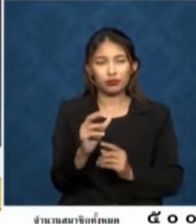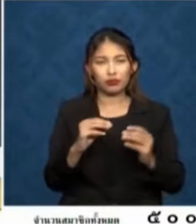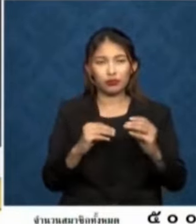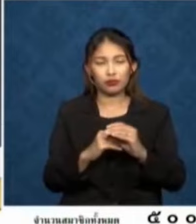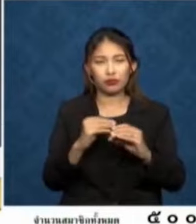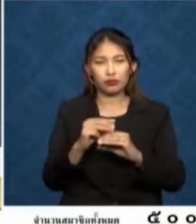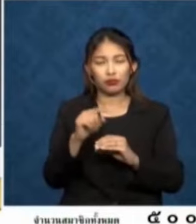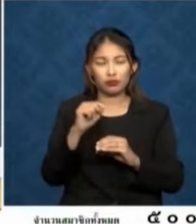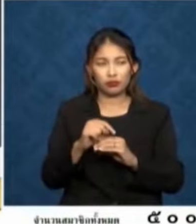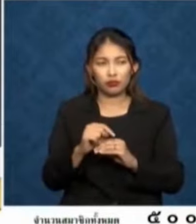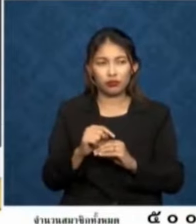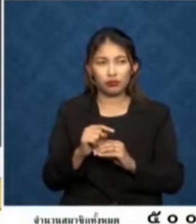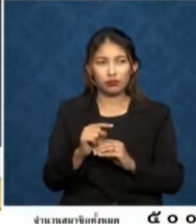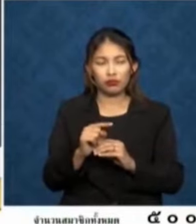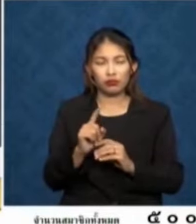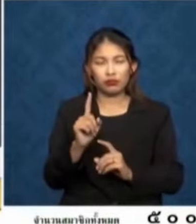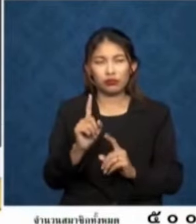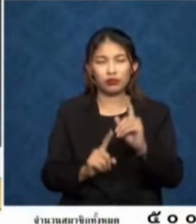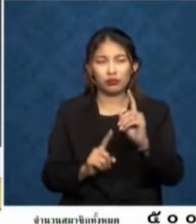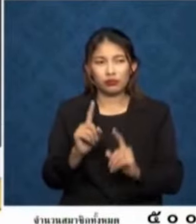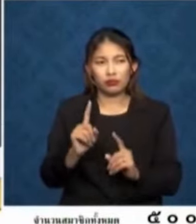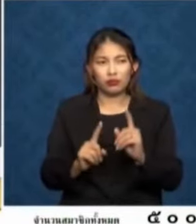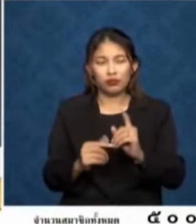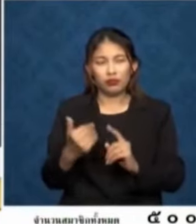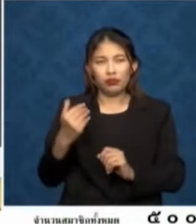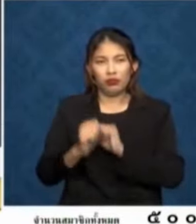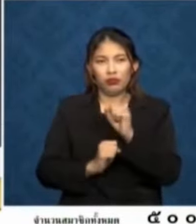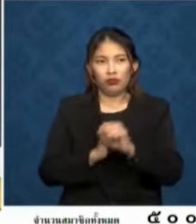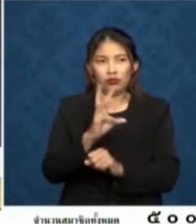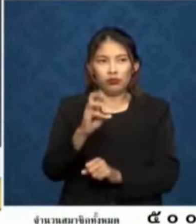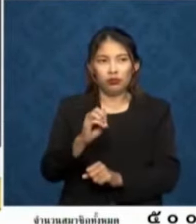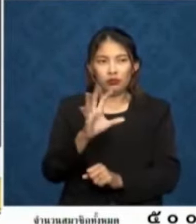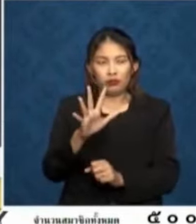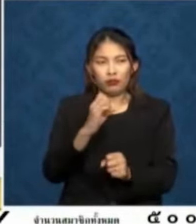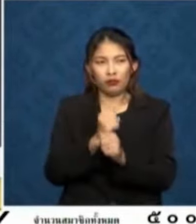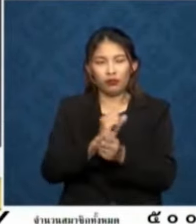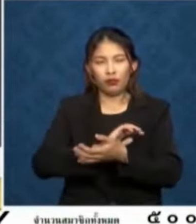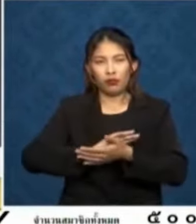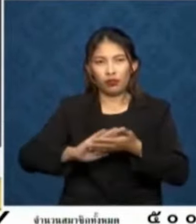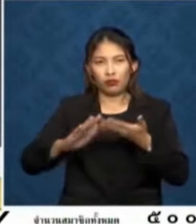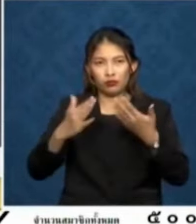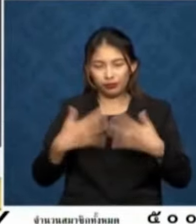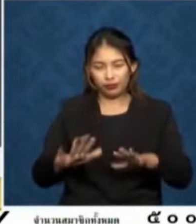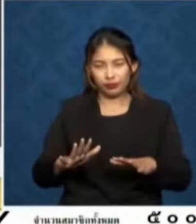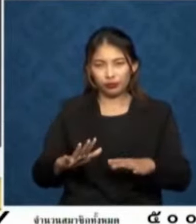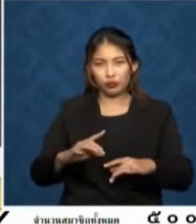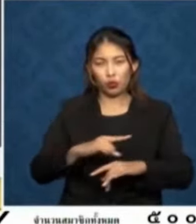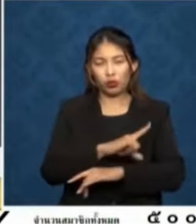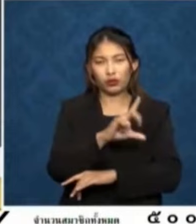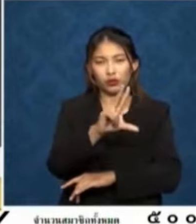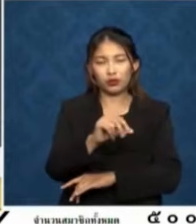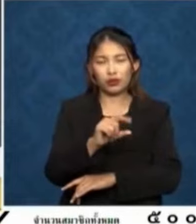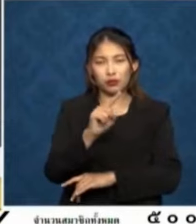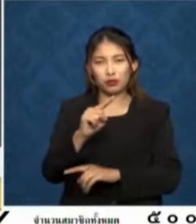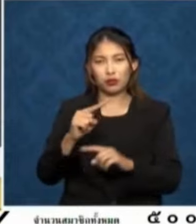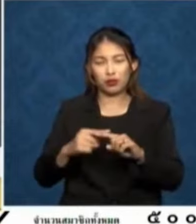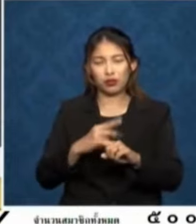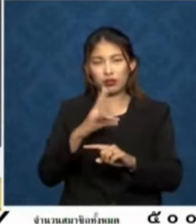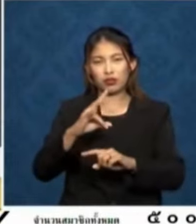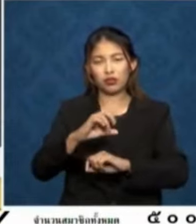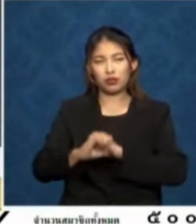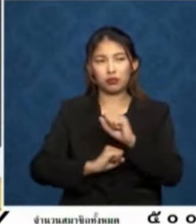นี้นะคะมีการเริ่มประมูลงานในปี 65งานเสร็จในปี 31เอ้ยงานเสร็จในวันที่ 31กรกฎาคมปี